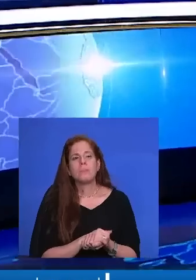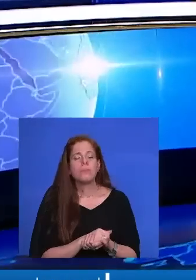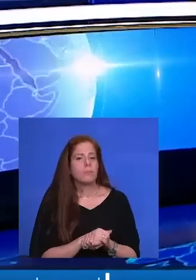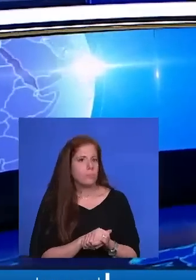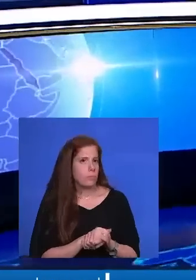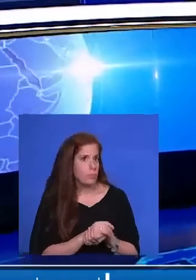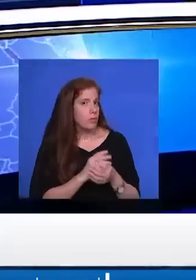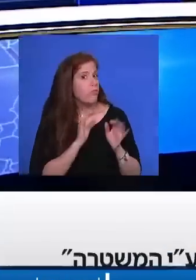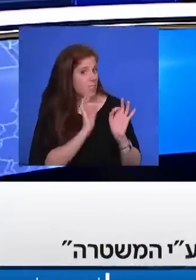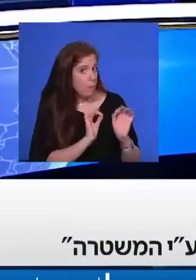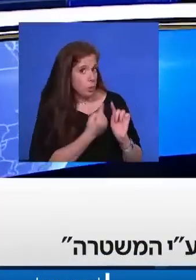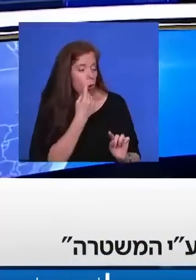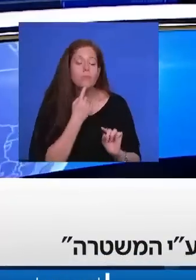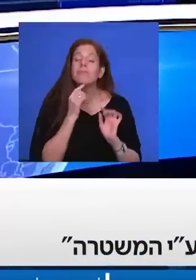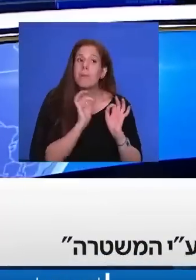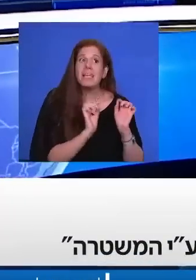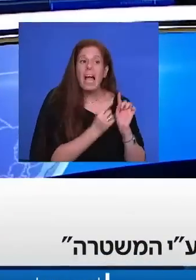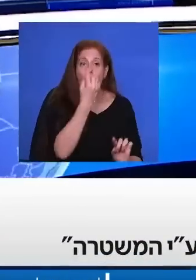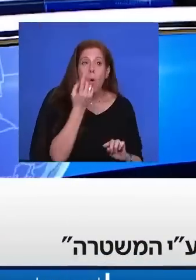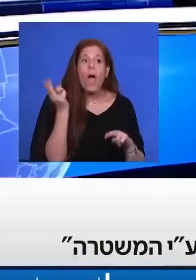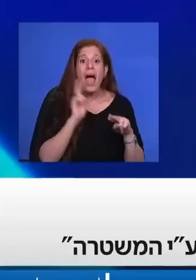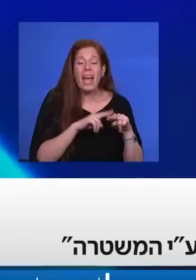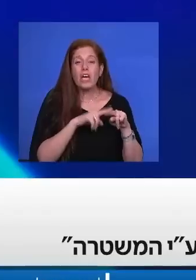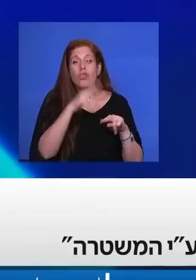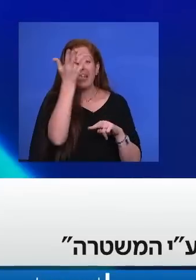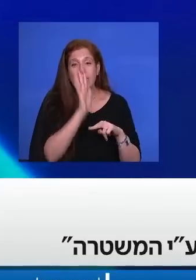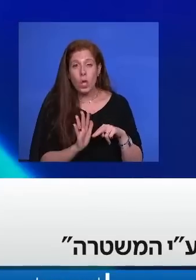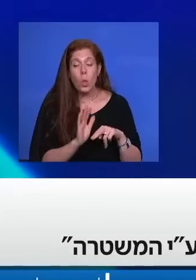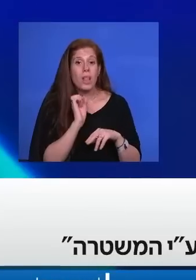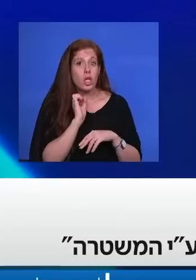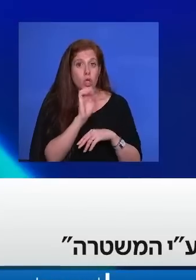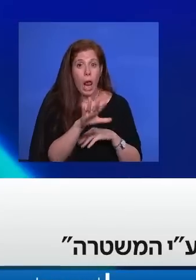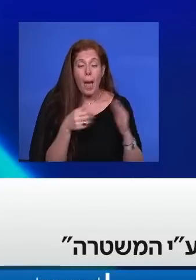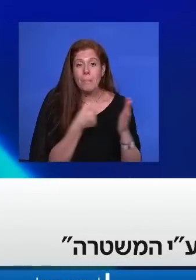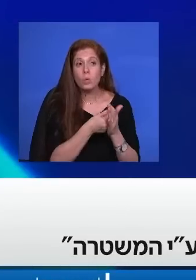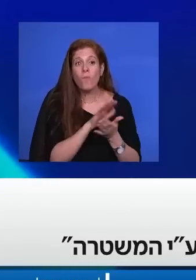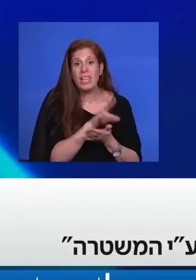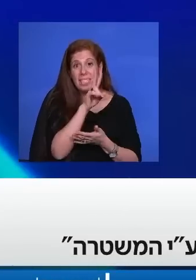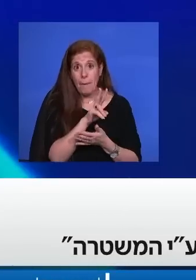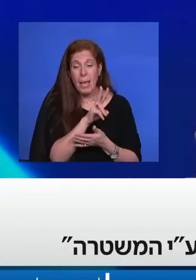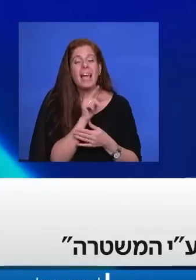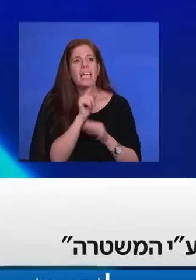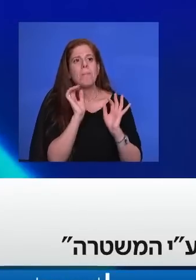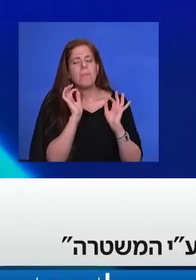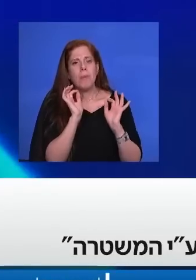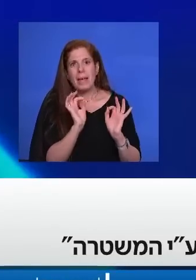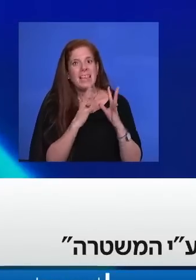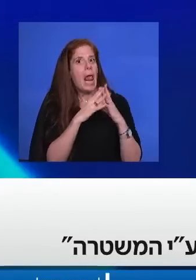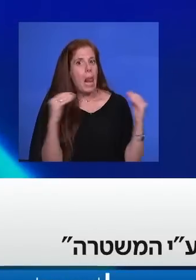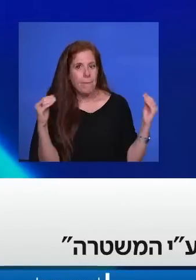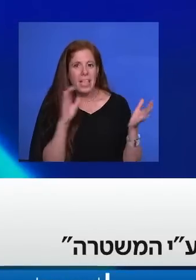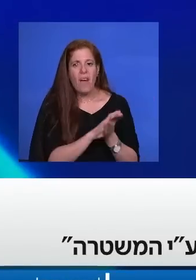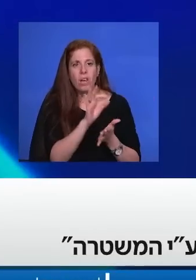ואכן כך קורה. ואכן כך קורה. רגע לאחר שהסרטון הזה נשלח בסוף דצמבר, היא באמת נעלמת. החברים שלה